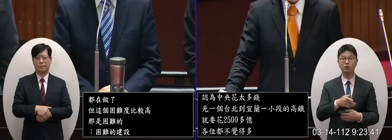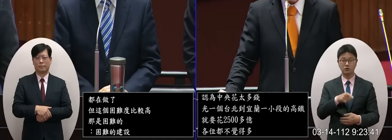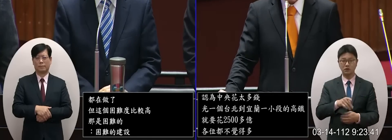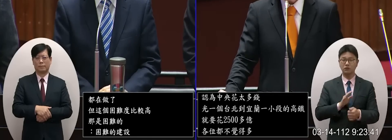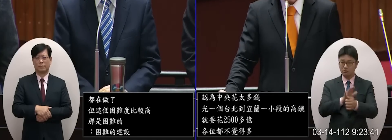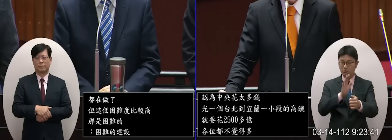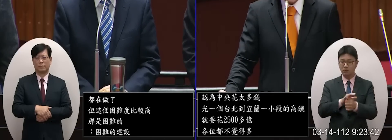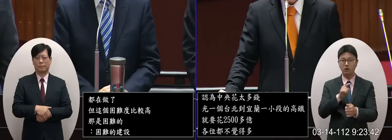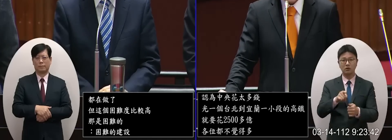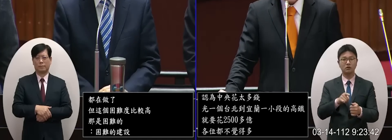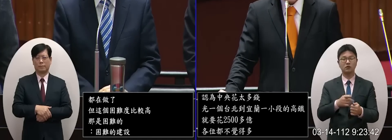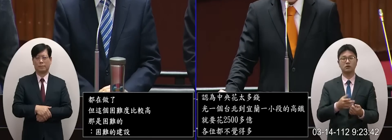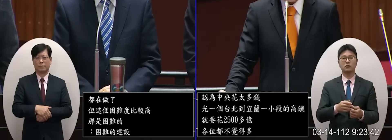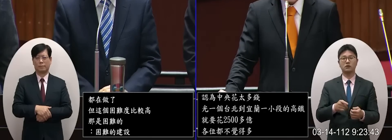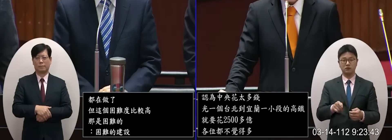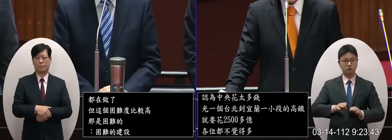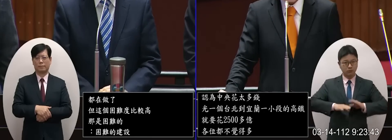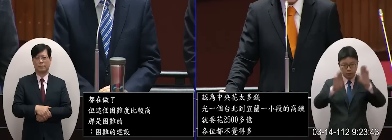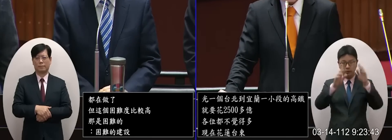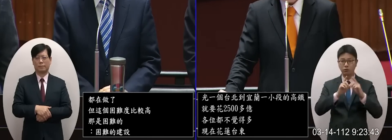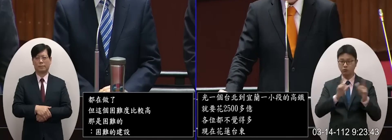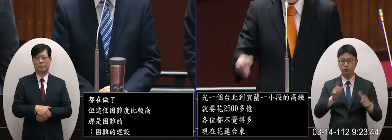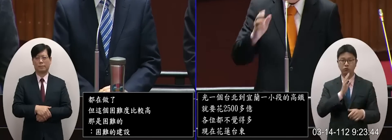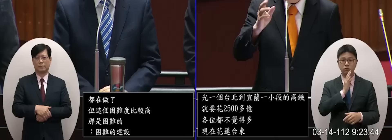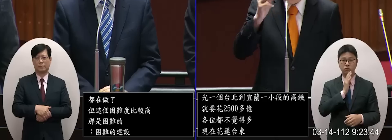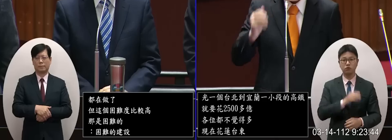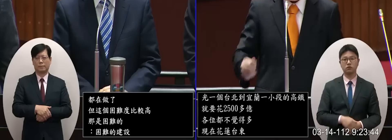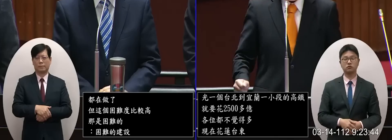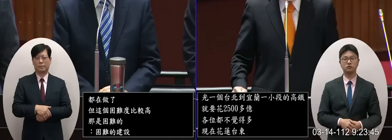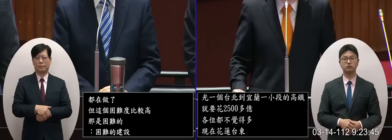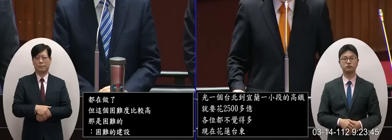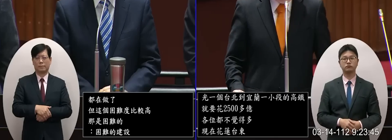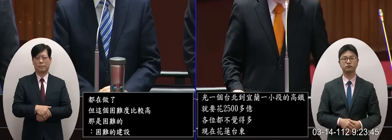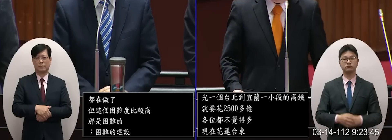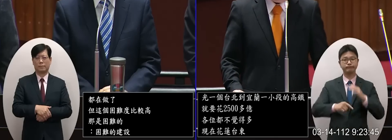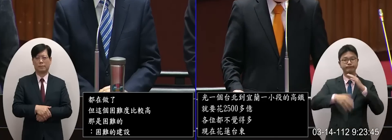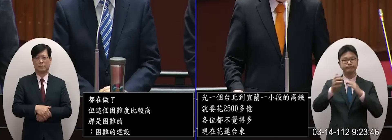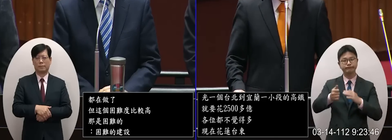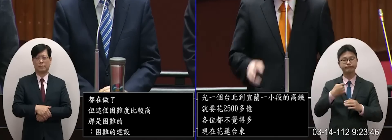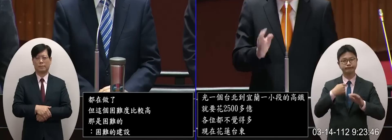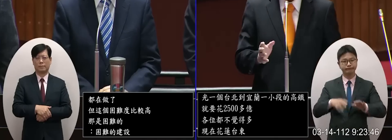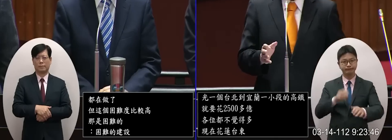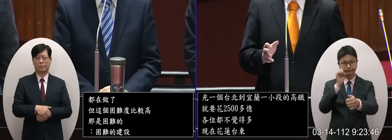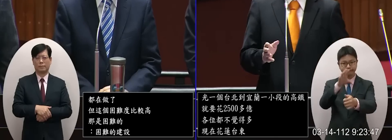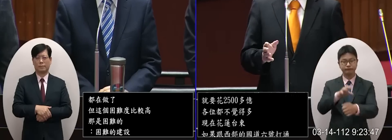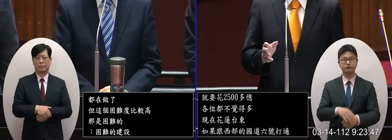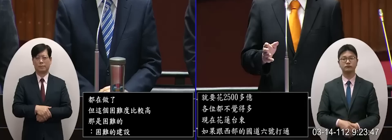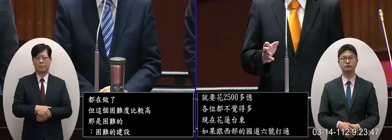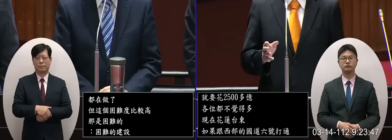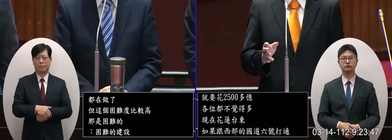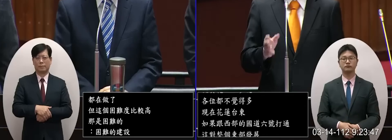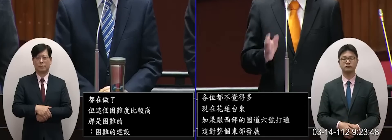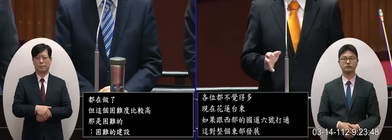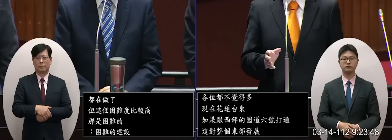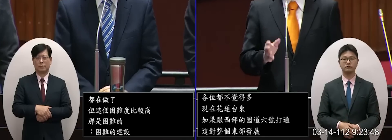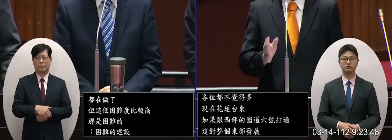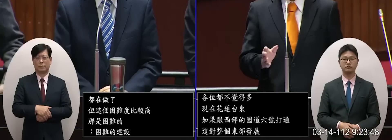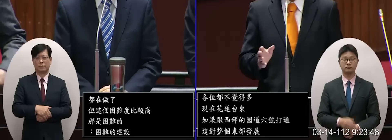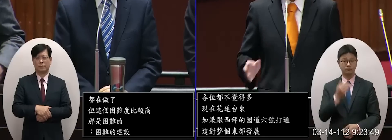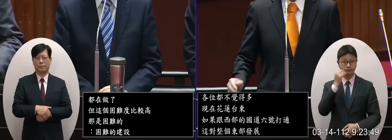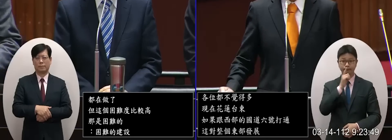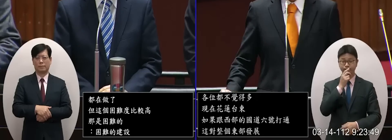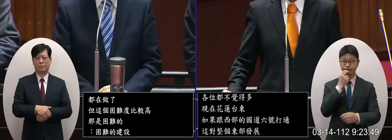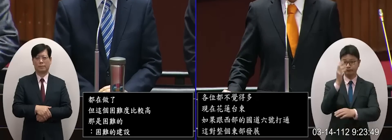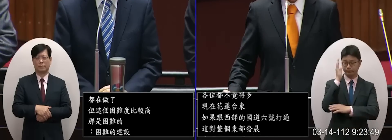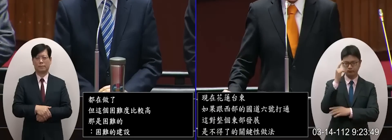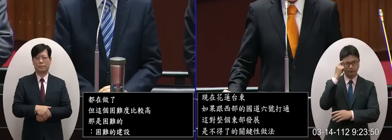不得了的关键性的啊！这个做法，院长现在是这样。如果 中央政府觉